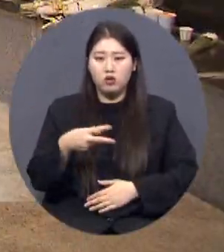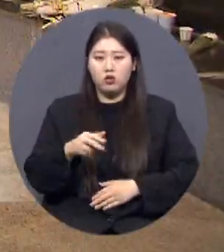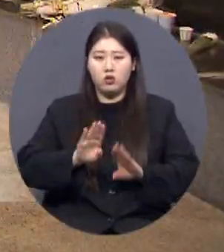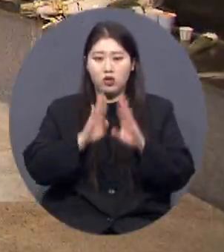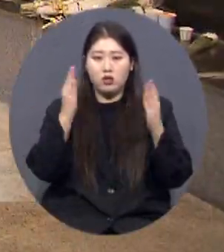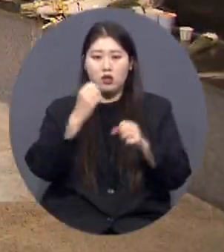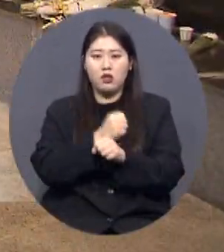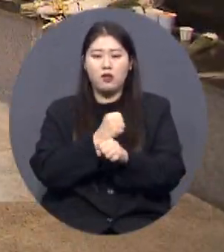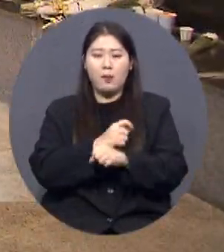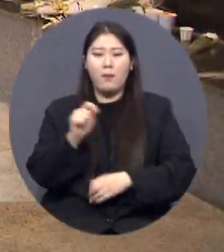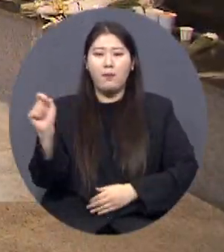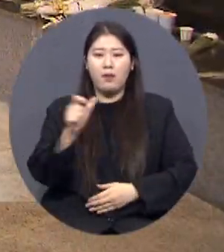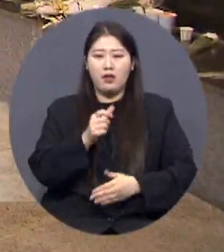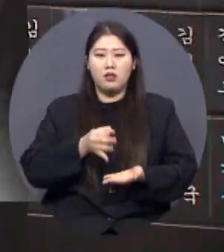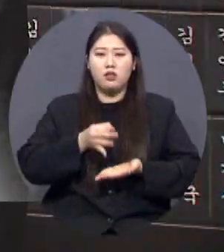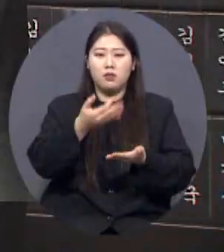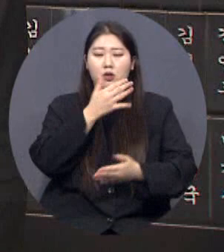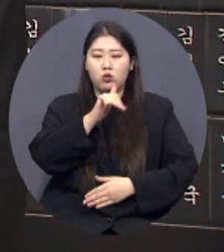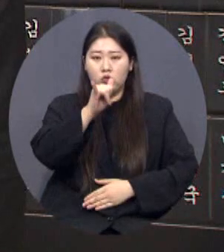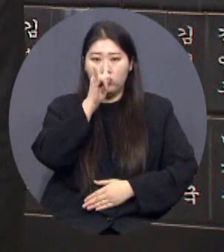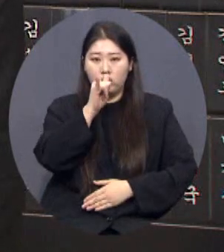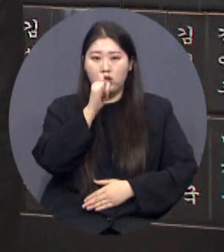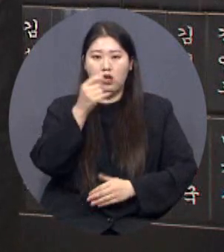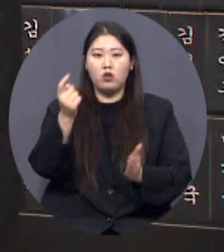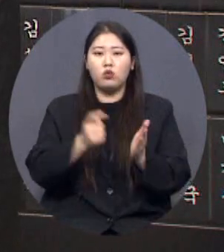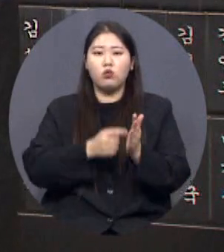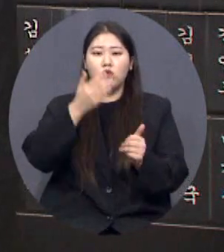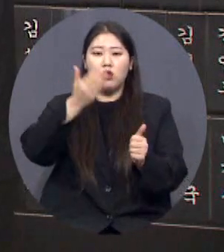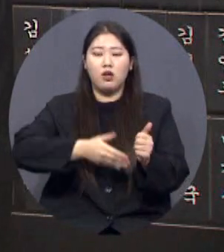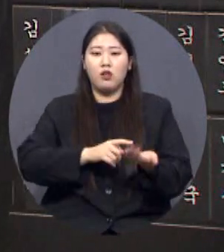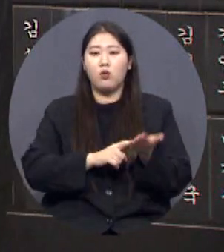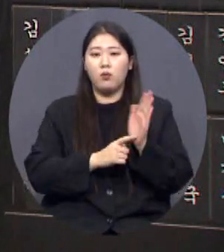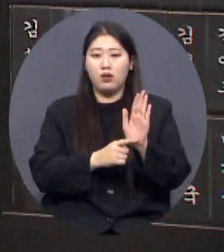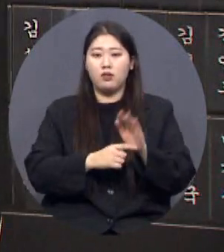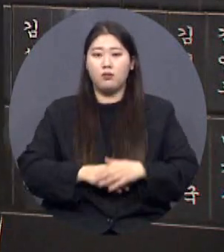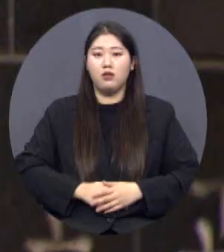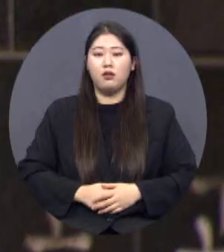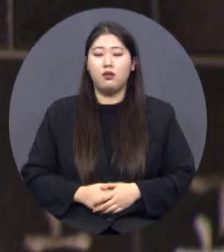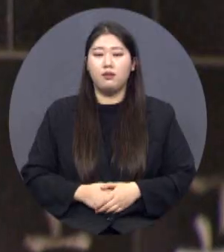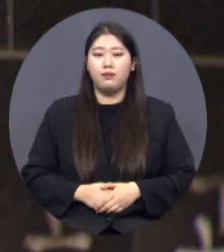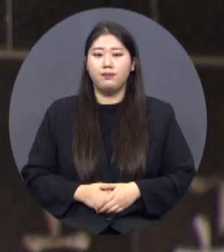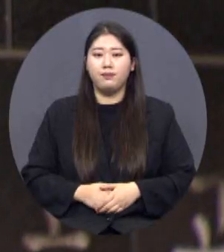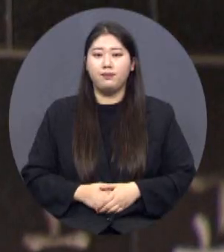개최해 보상금이 빨리 지급될 수 있도록 행정안전부에 촉구하겠다고 밝혔습니다.